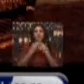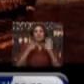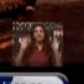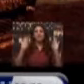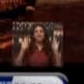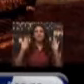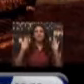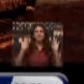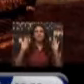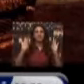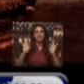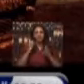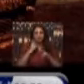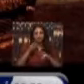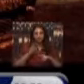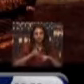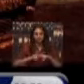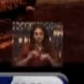واعز